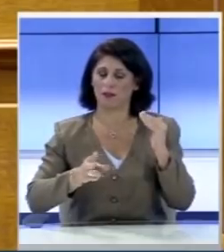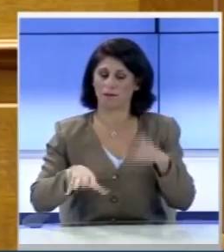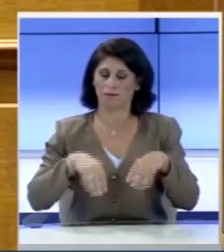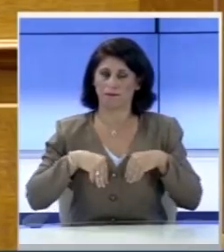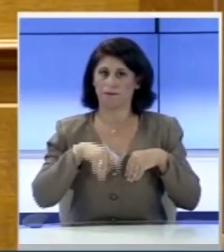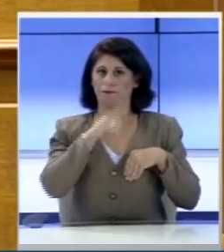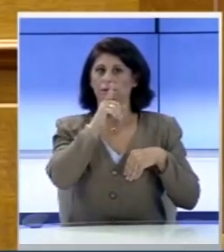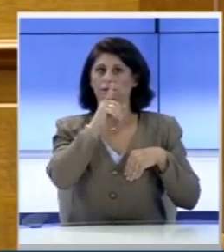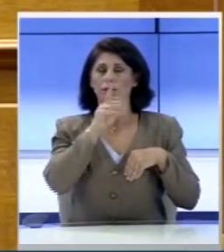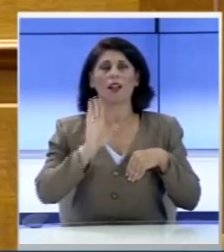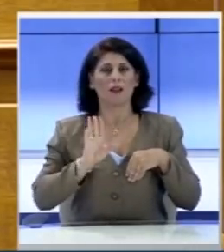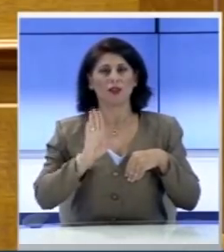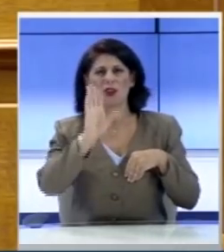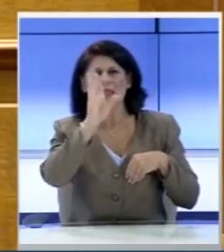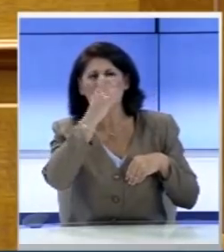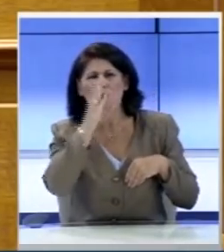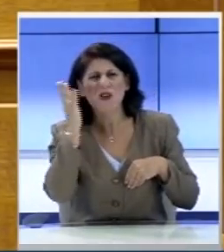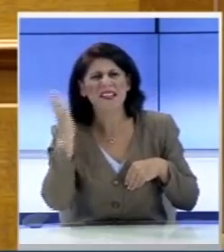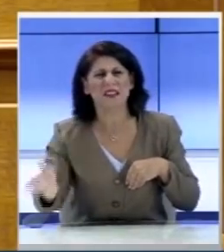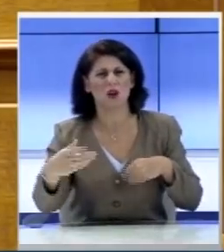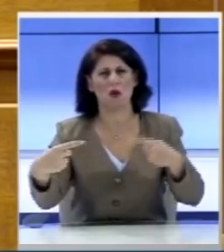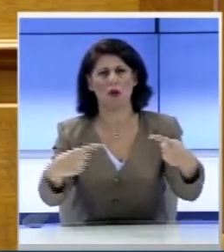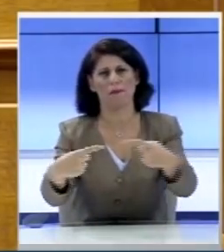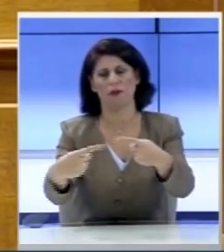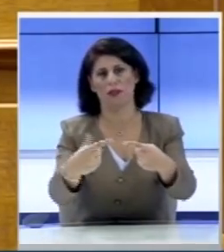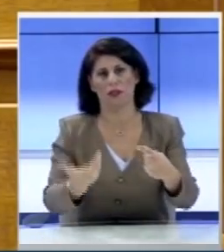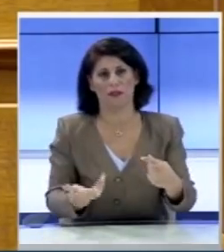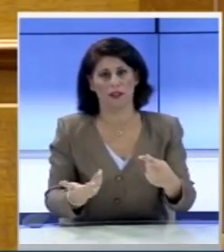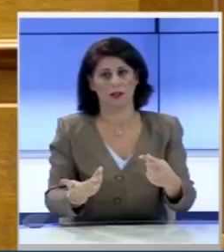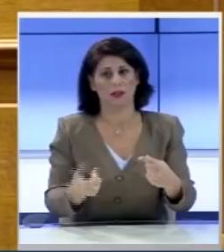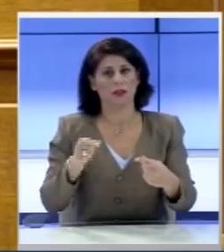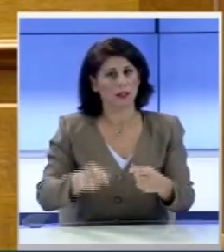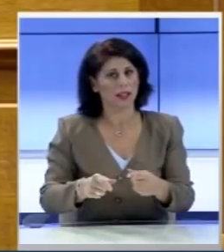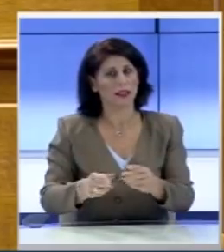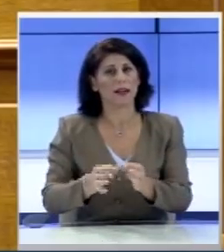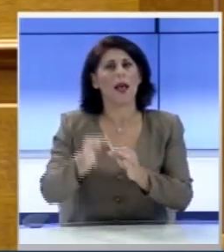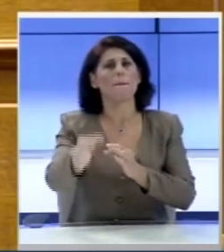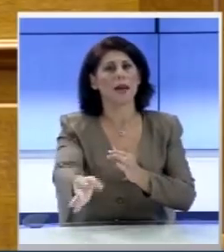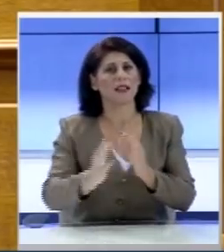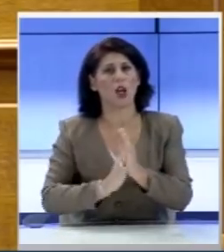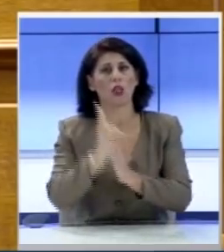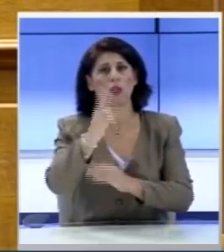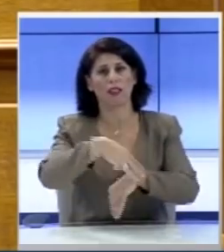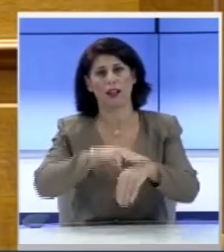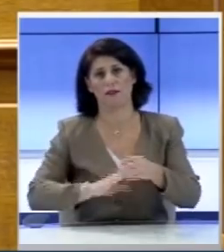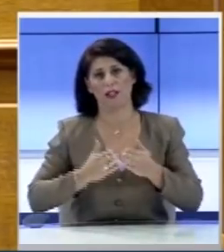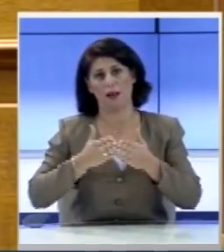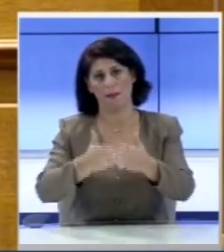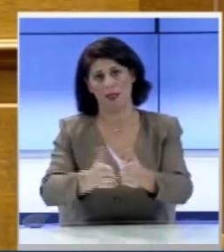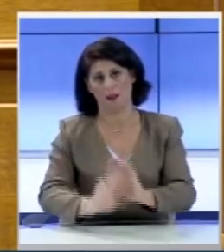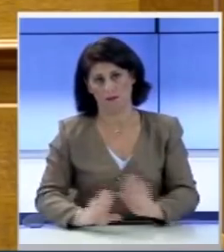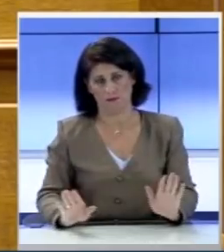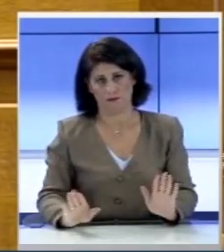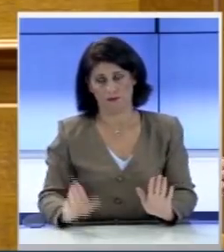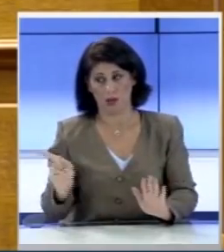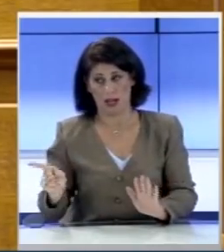συμβιβασμού, είναι υποκριτική η αντιπαράθεσή σας και για την επέκταση των 12 ναυτικών μιλίων. Ο